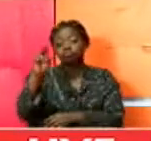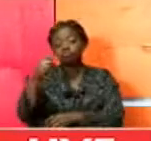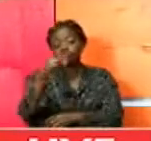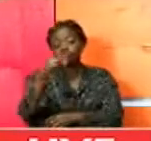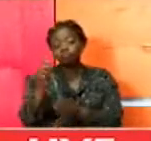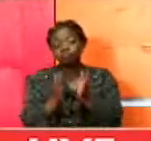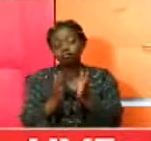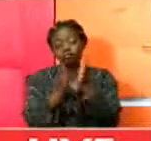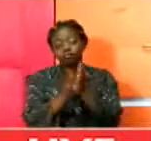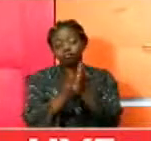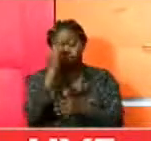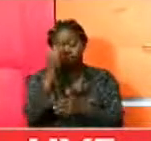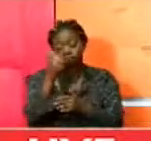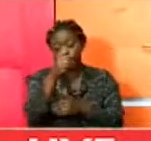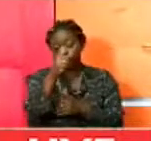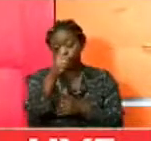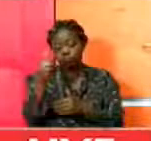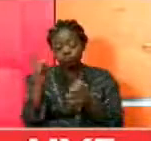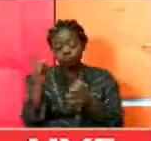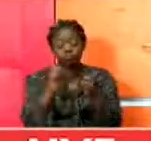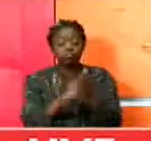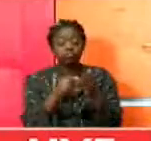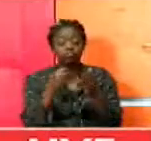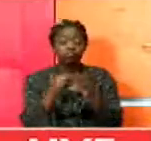lwaki abamu tebafunye sente.